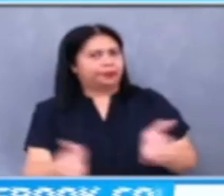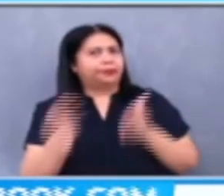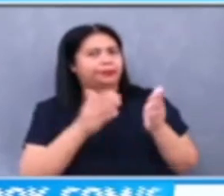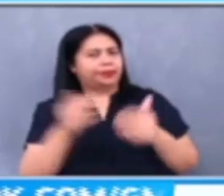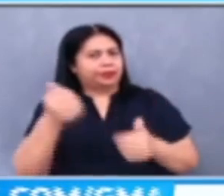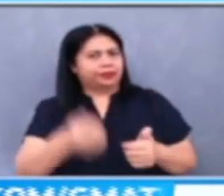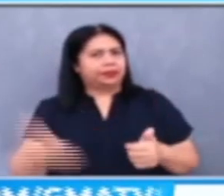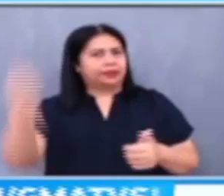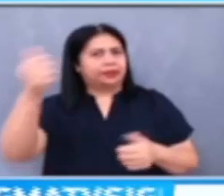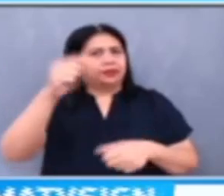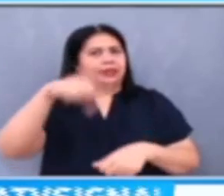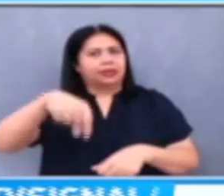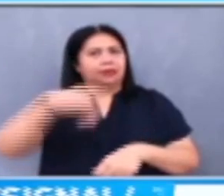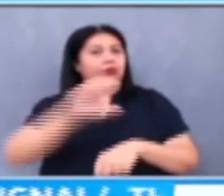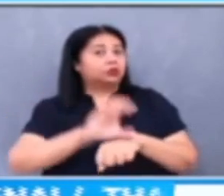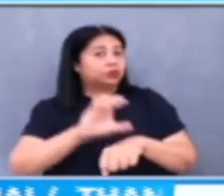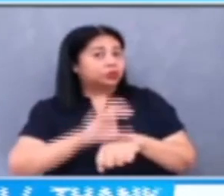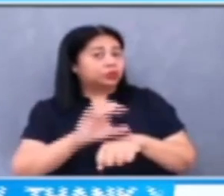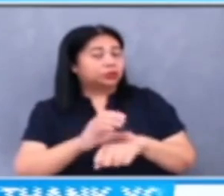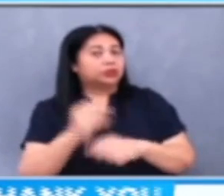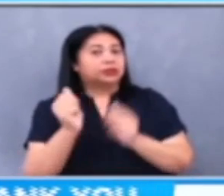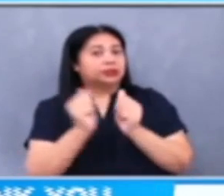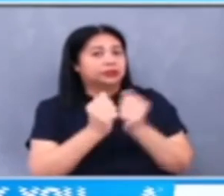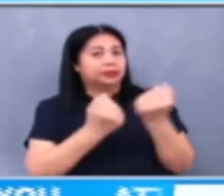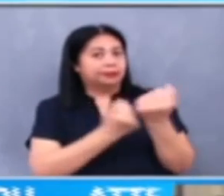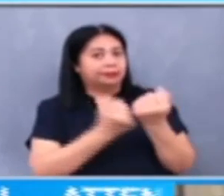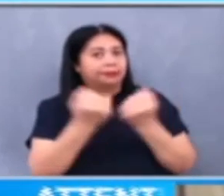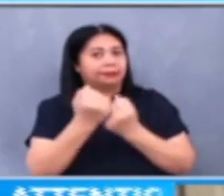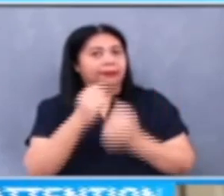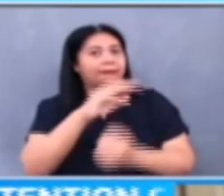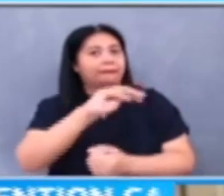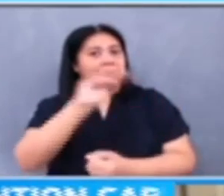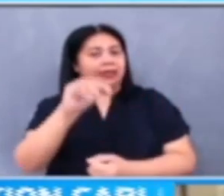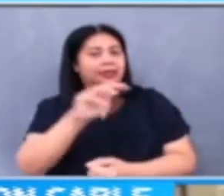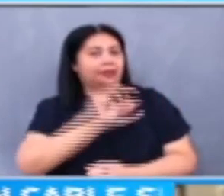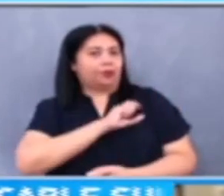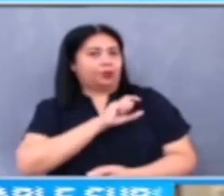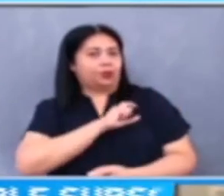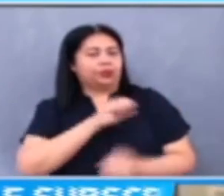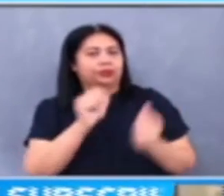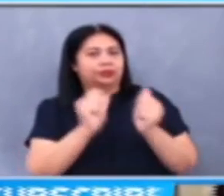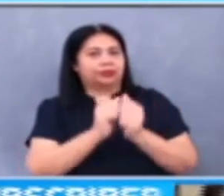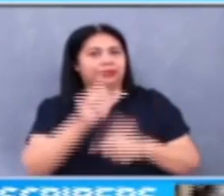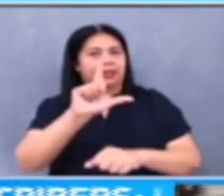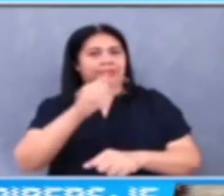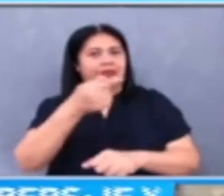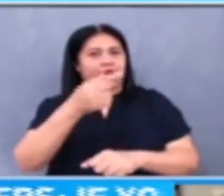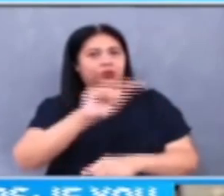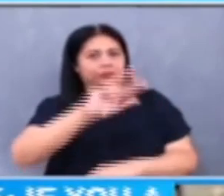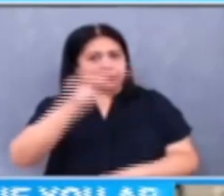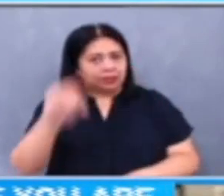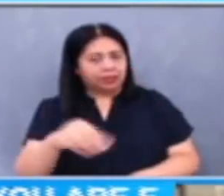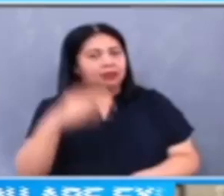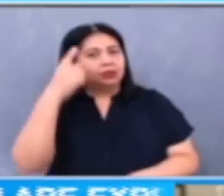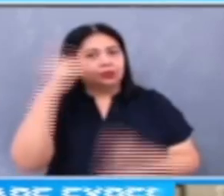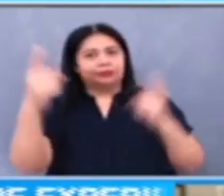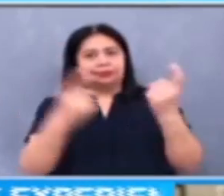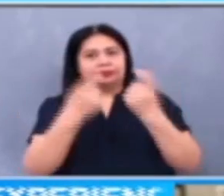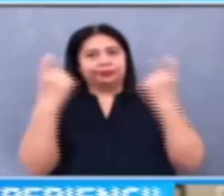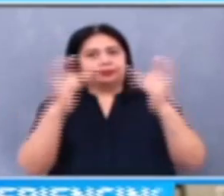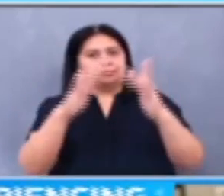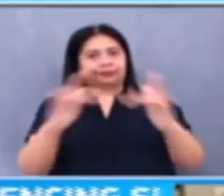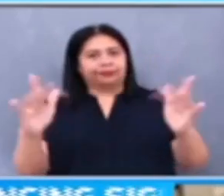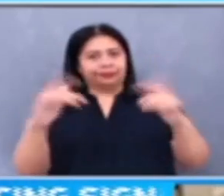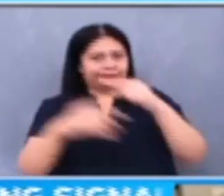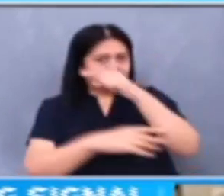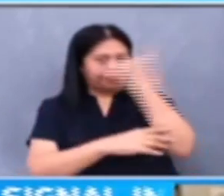Quiapo Church, katuwang ang Manila Police District, ang lokal na pamahalaan ng Maynila, para nga sa pagdiriwang ng pista ng Itim na